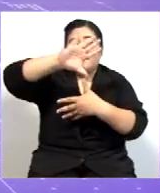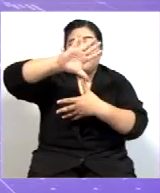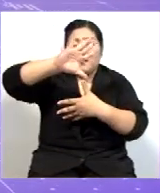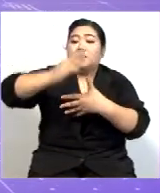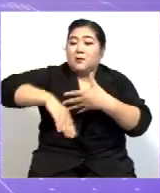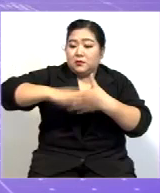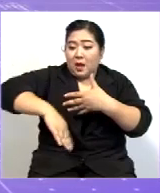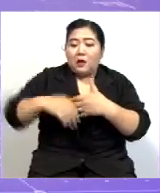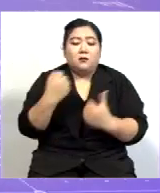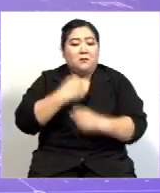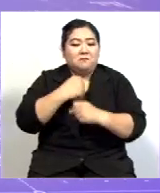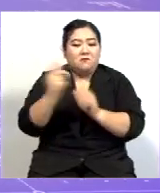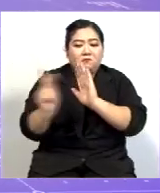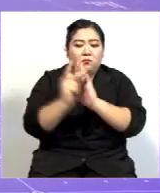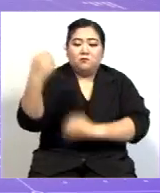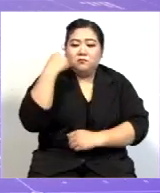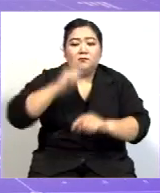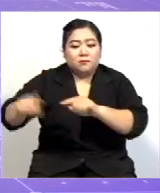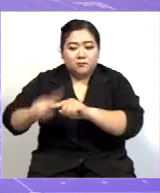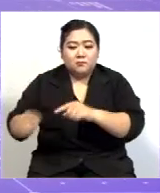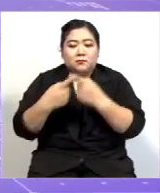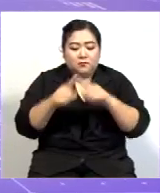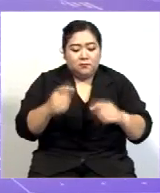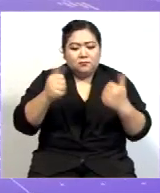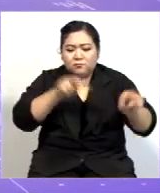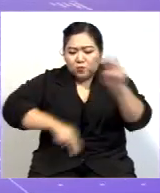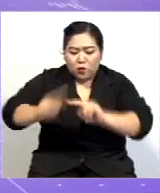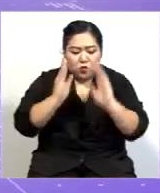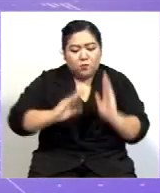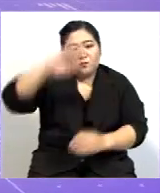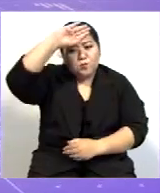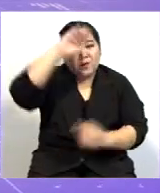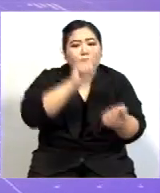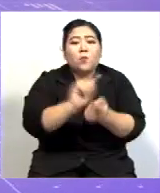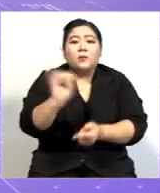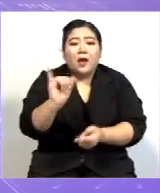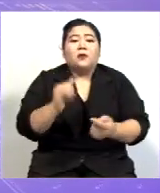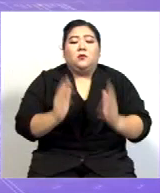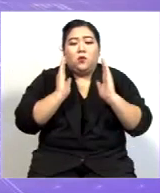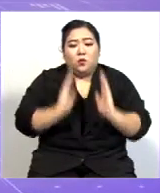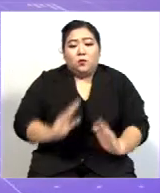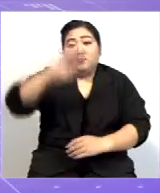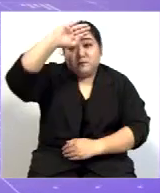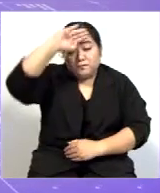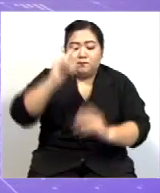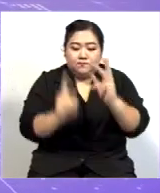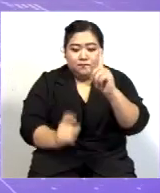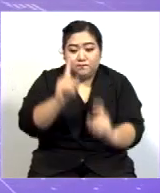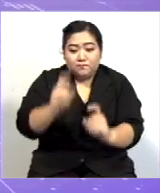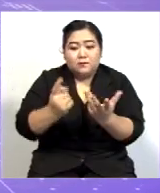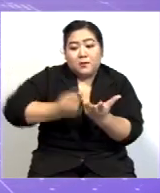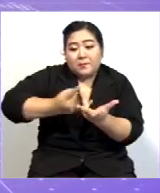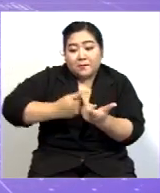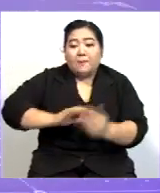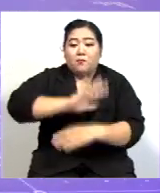ข้มงวดนะคะถึงแม้ว่าจะยังไม่พบผู้ติดเชื้อในแถบนี้ก็ตามส่วนตัวเลขผู้เสียชีวิตในพื้นที่ประเทศจีนล่าสุ